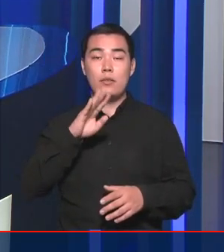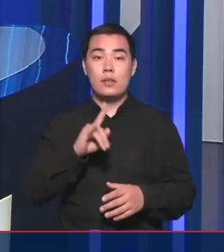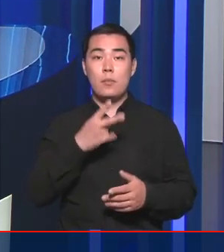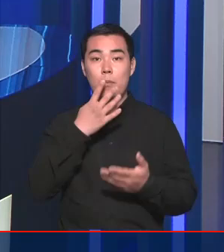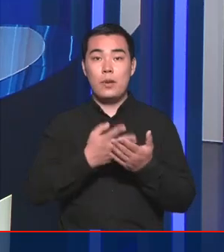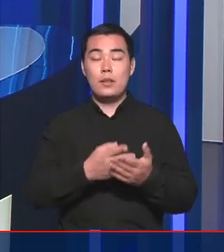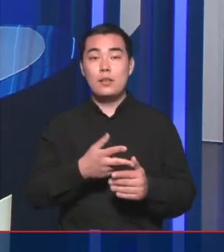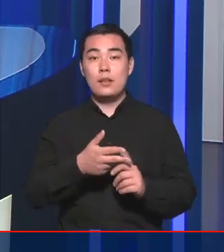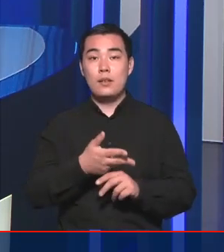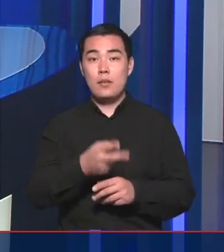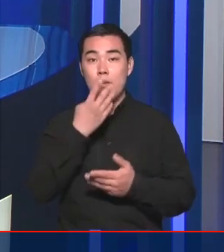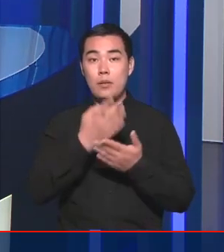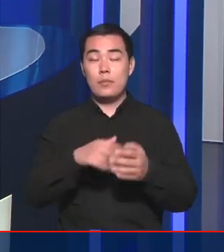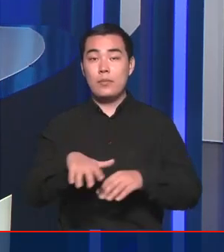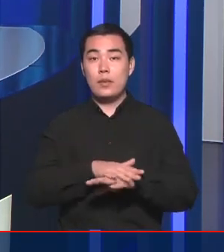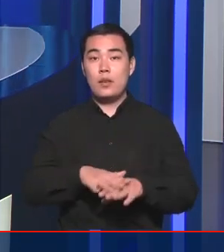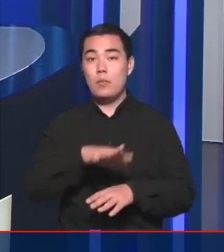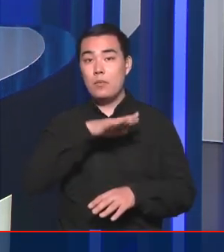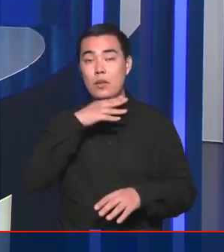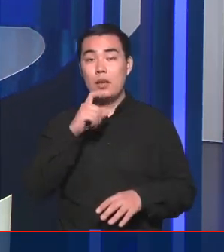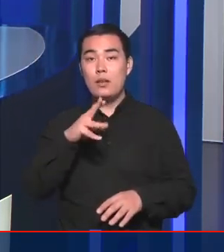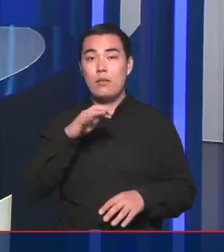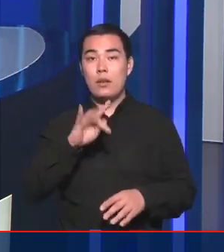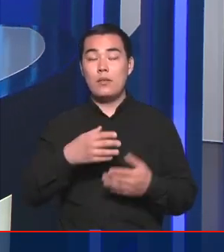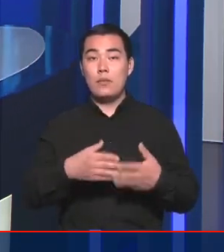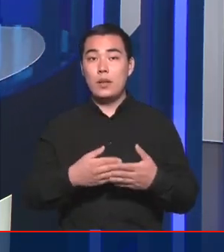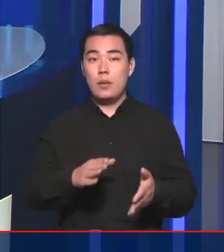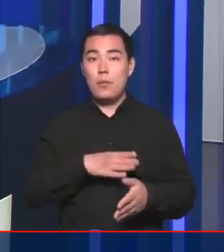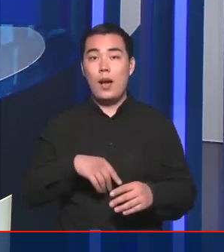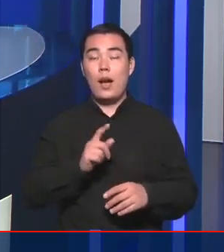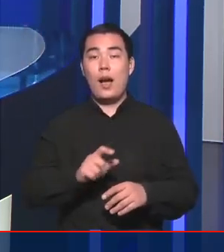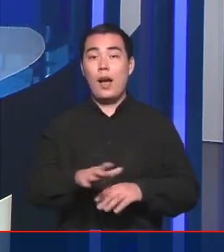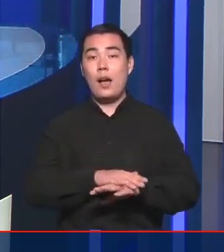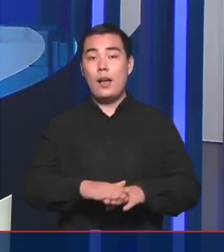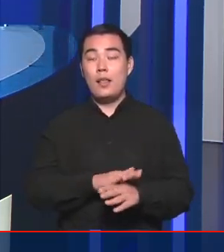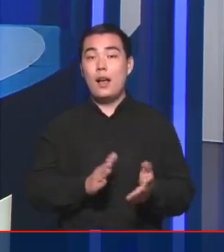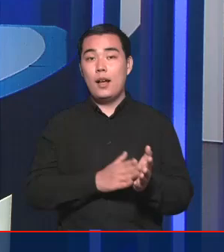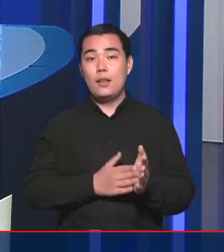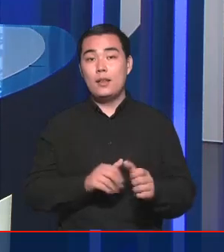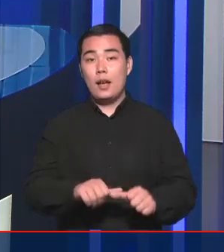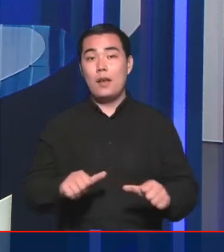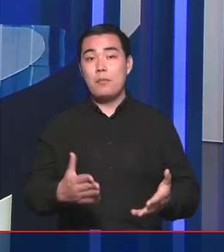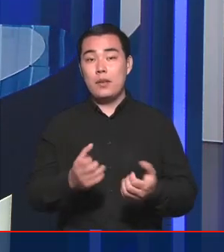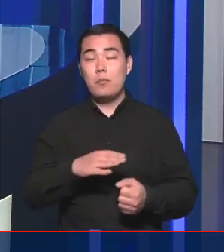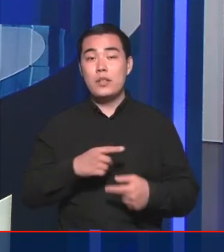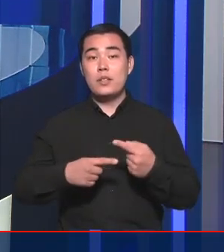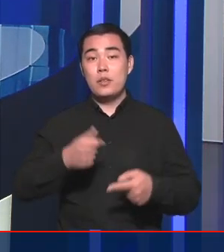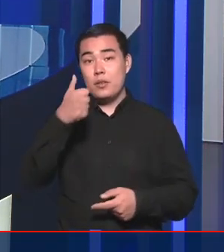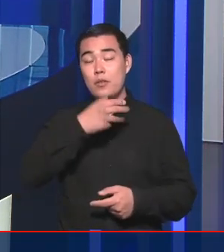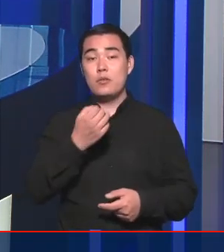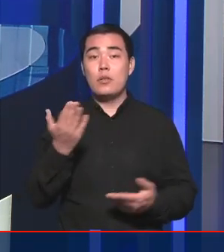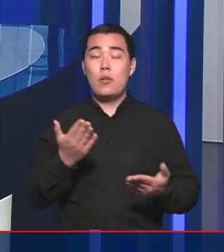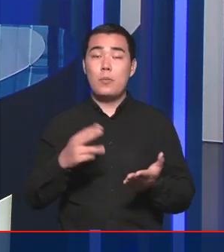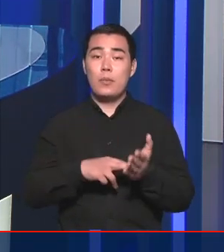көрерменнің көзайымына айналған көп дүниені эфирге шығарды. Халықтың бағасында алды. Алдағы уақытта тағы